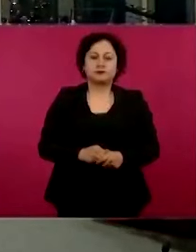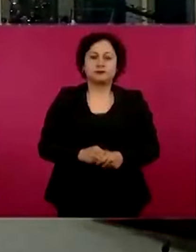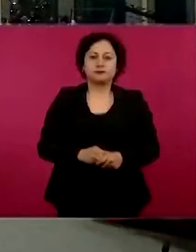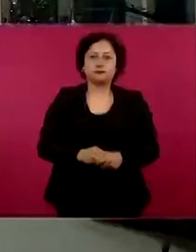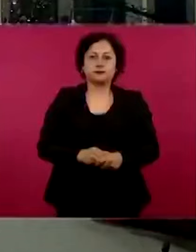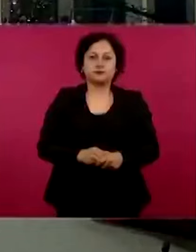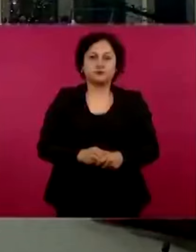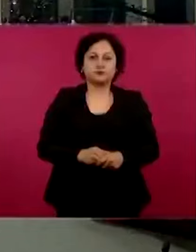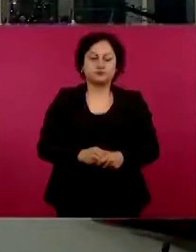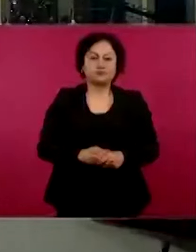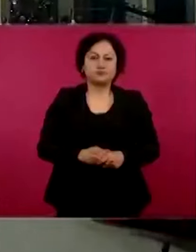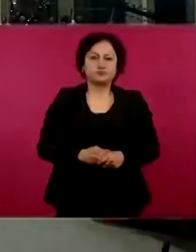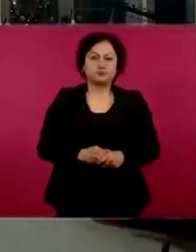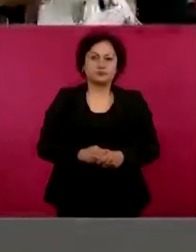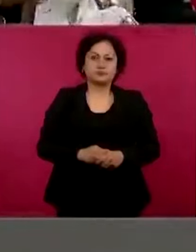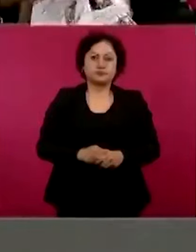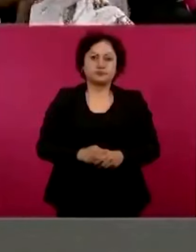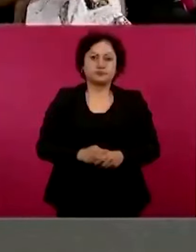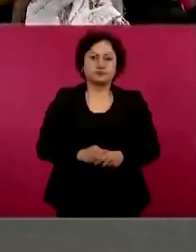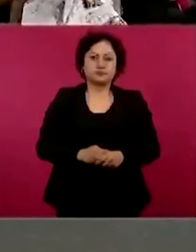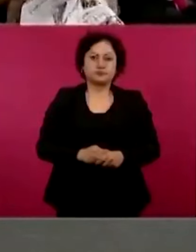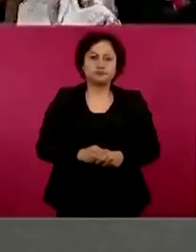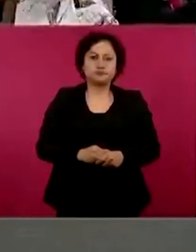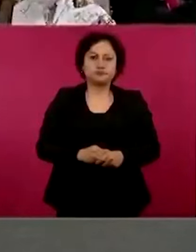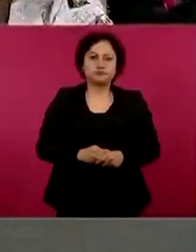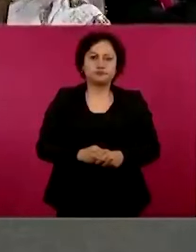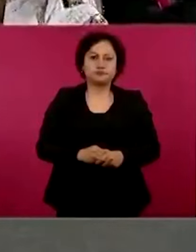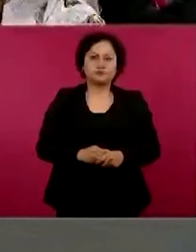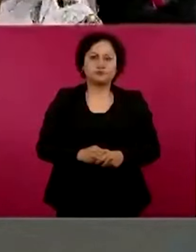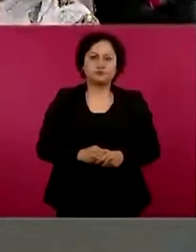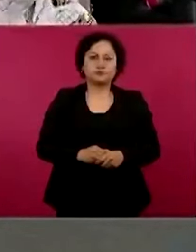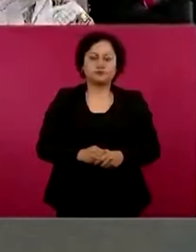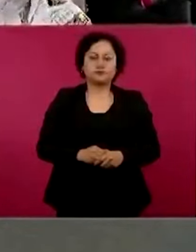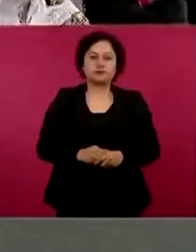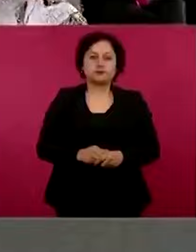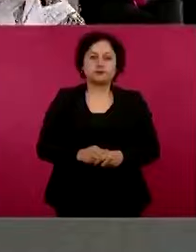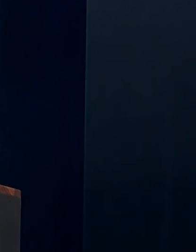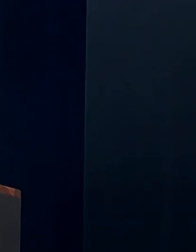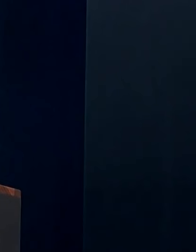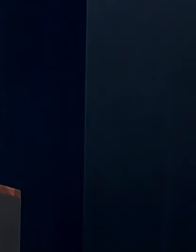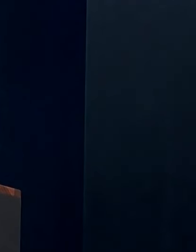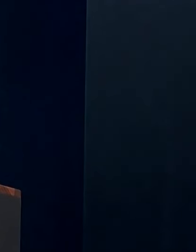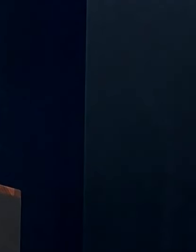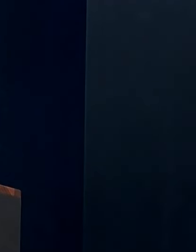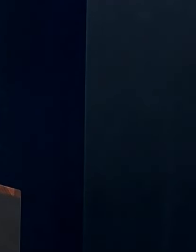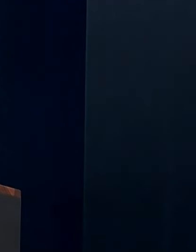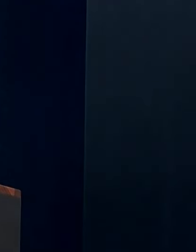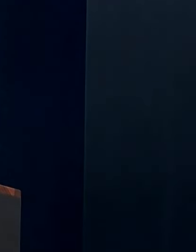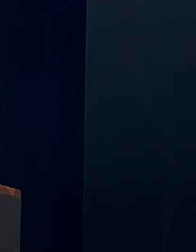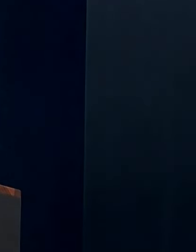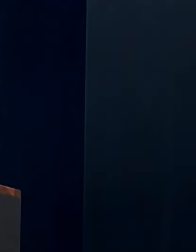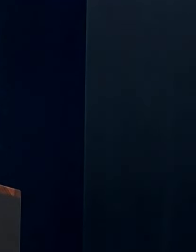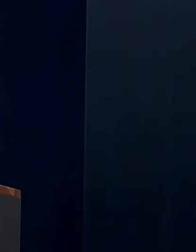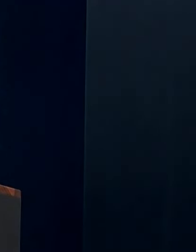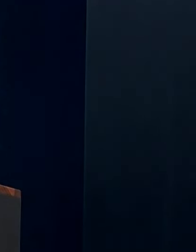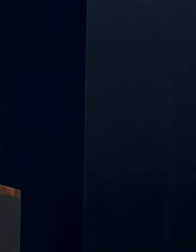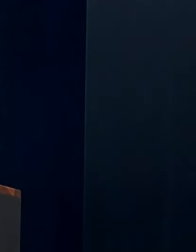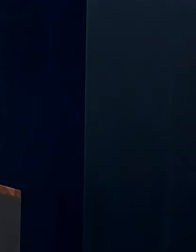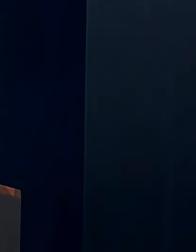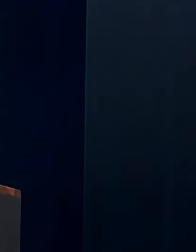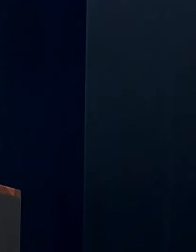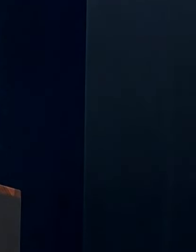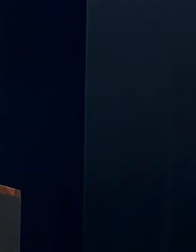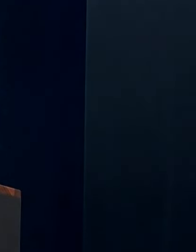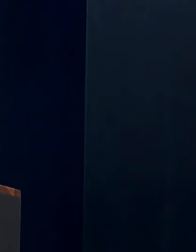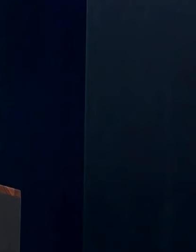López Obrador warf den USA und Kanada eine zweideutige Haltung in dem Konflikt vor. Die US-Regierung allerdings kritisierte das Vorgehen Ecuadors nun